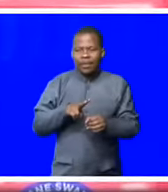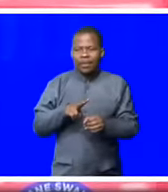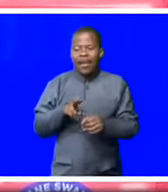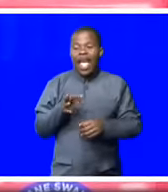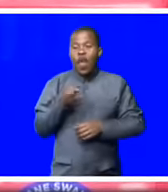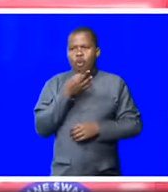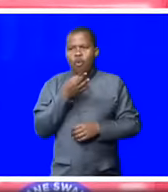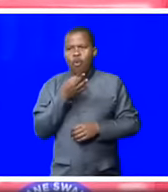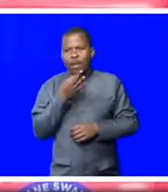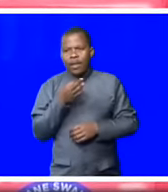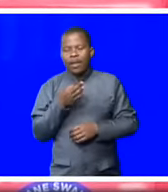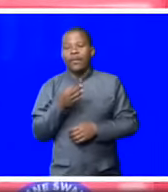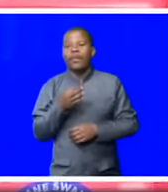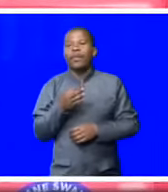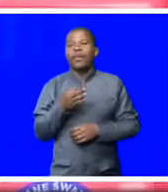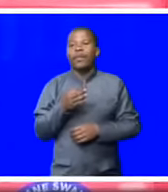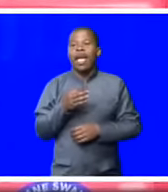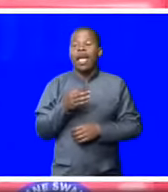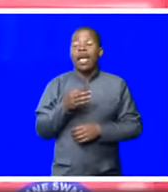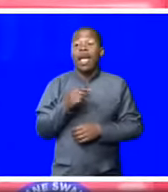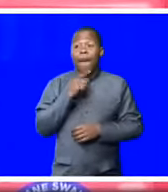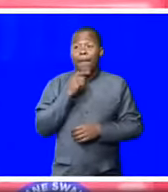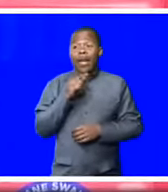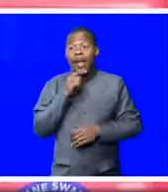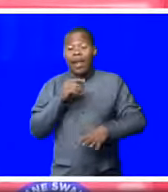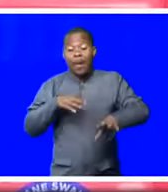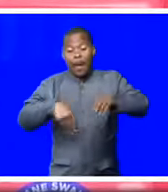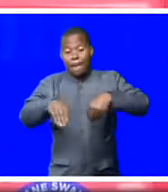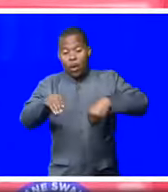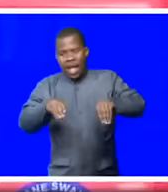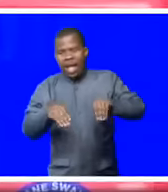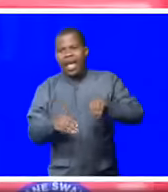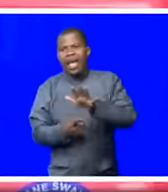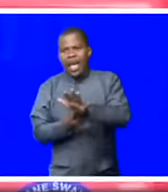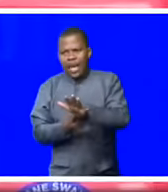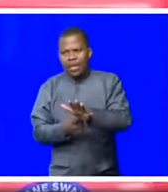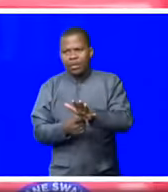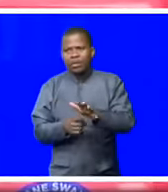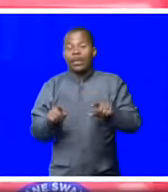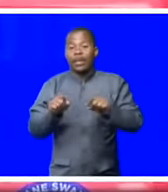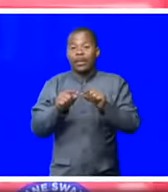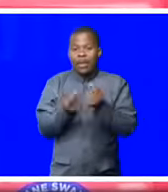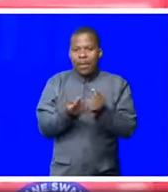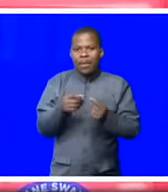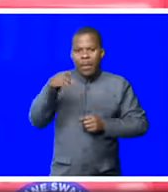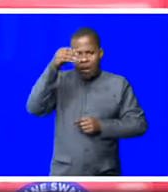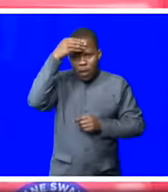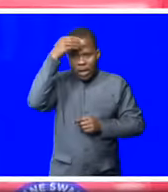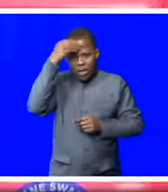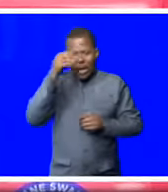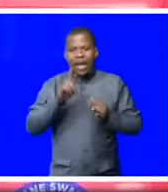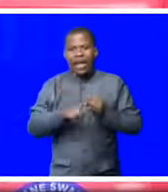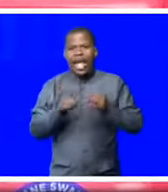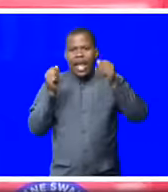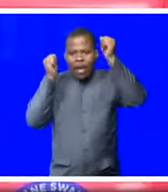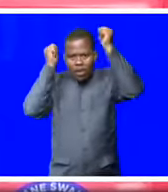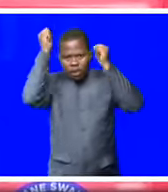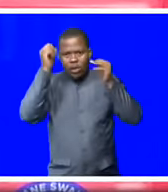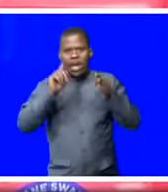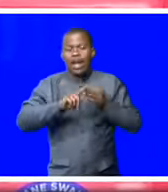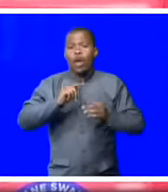bethu la kuma forces bayalula ngobe bathi bathola